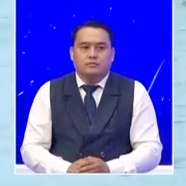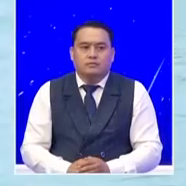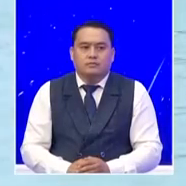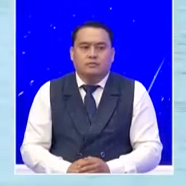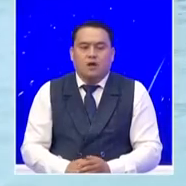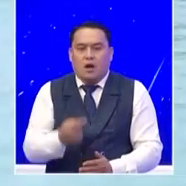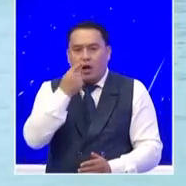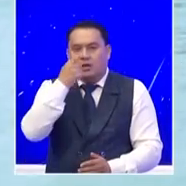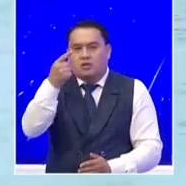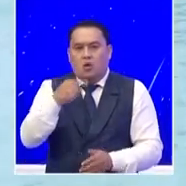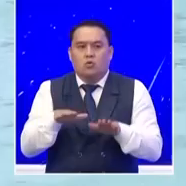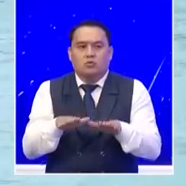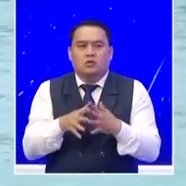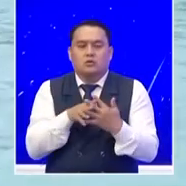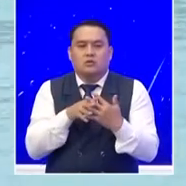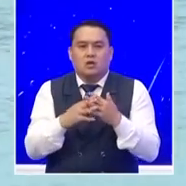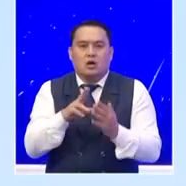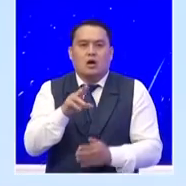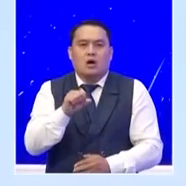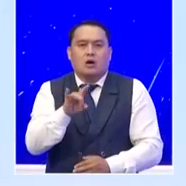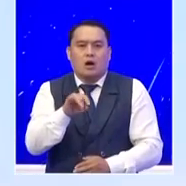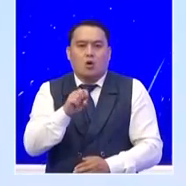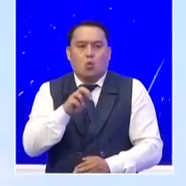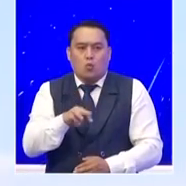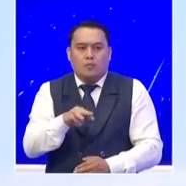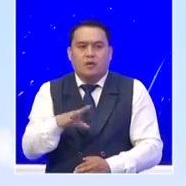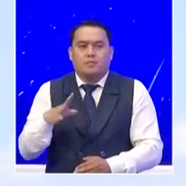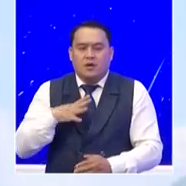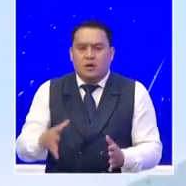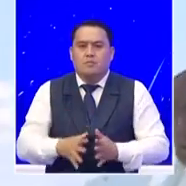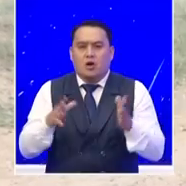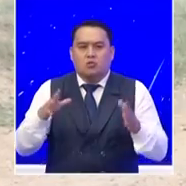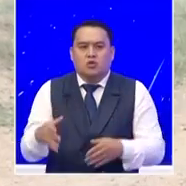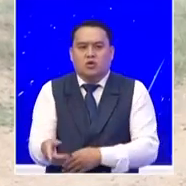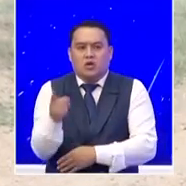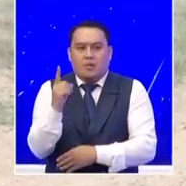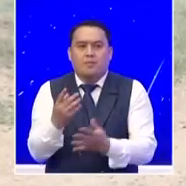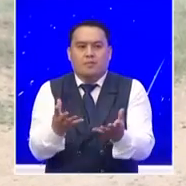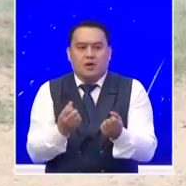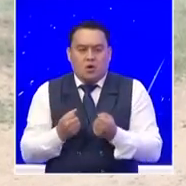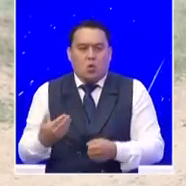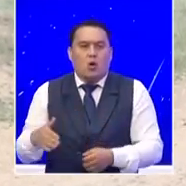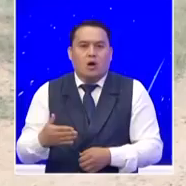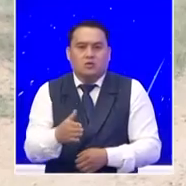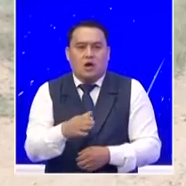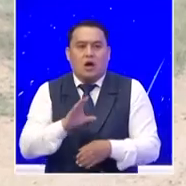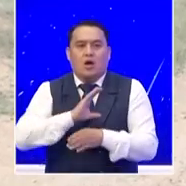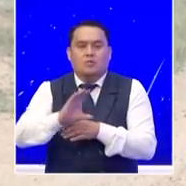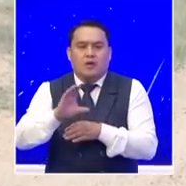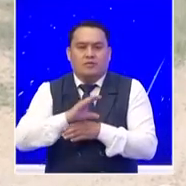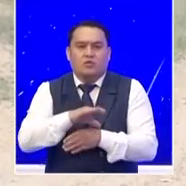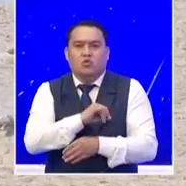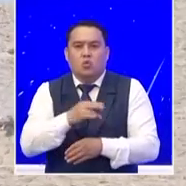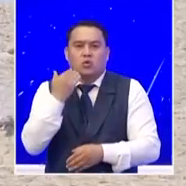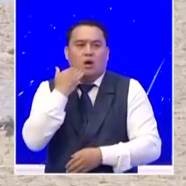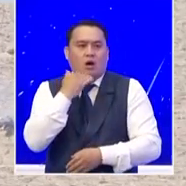Самая отдаленная точка – село Каракум, на берегу озера. Некогда здесь был большой рыбоприемный пункт, и рыбацкие артели отправляли тонны